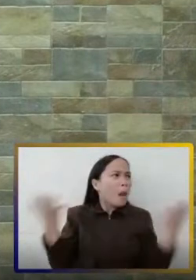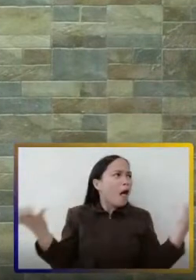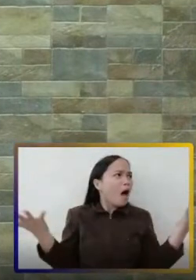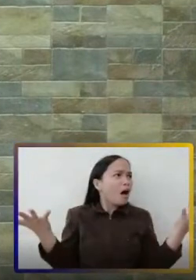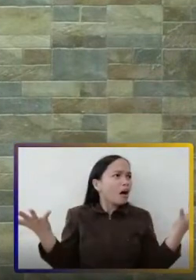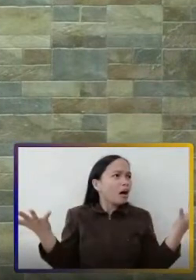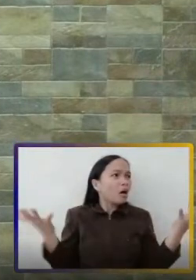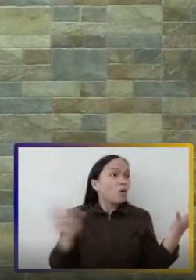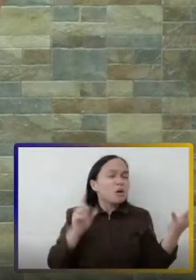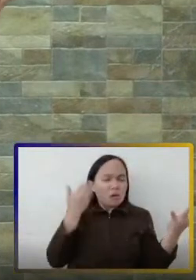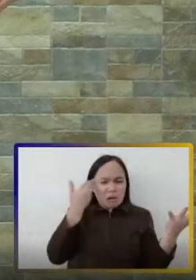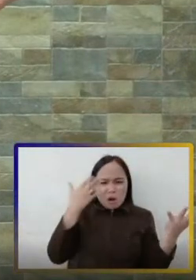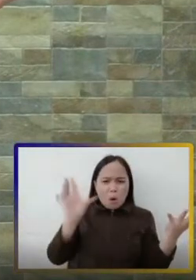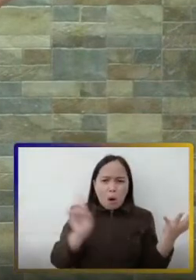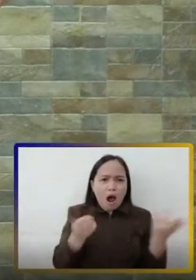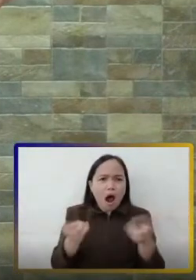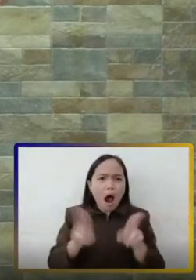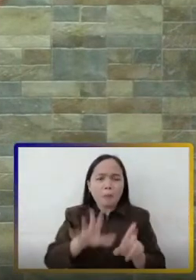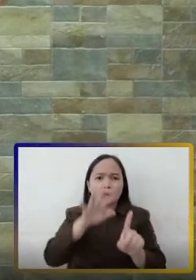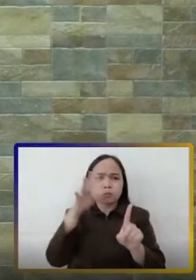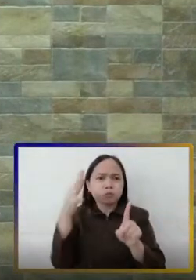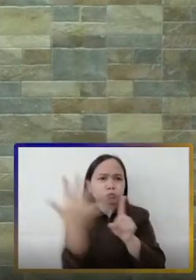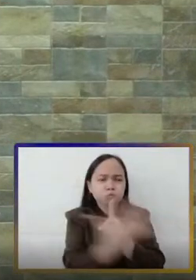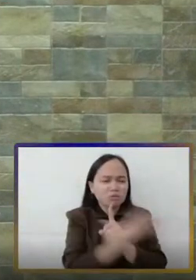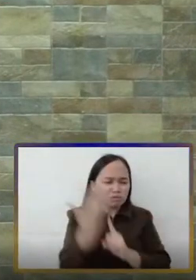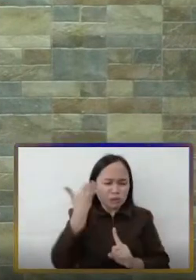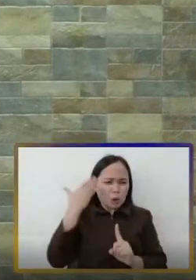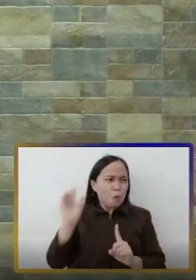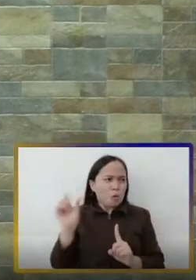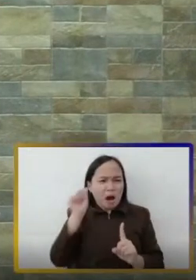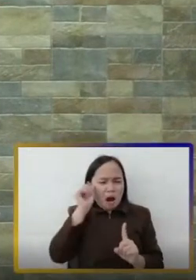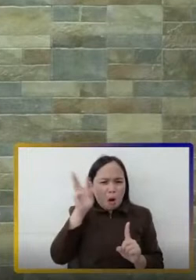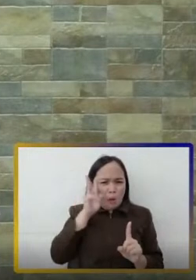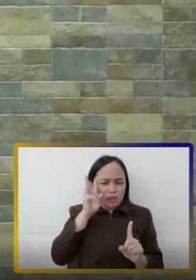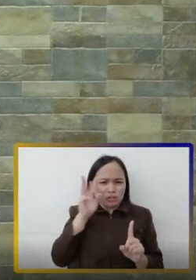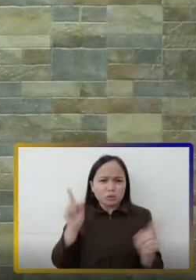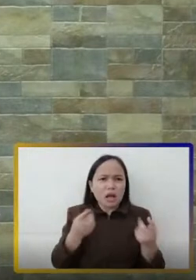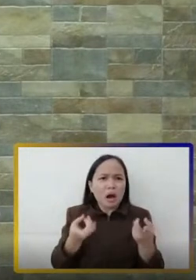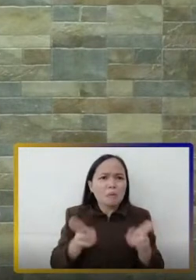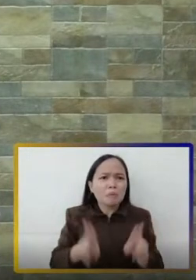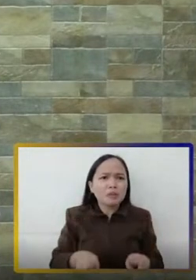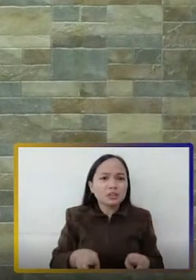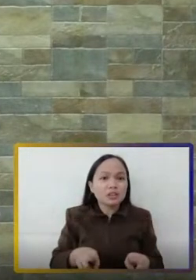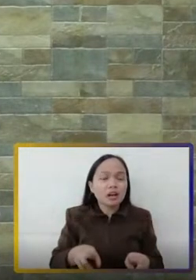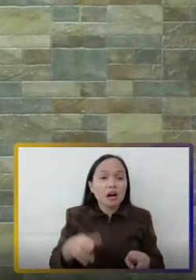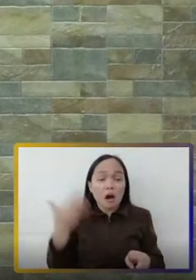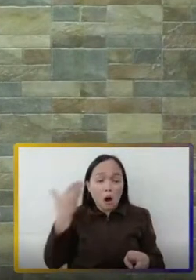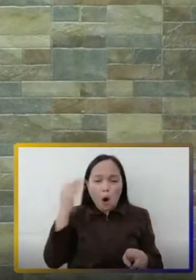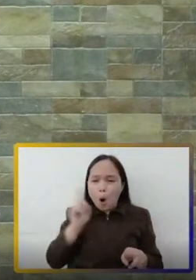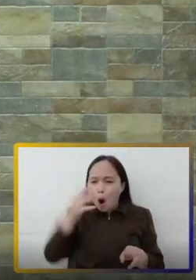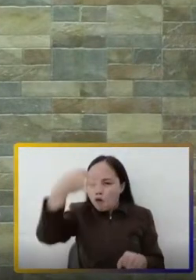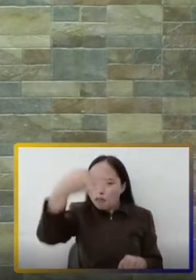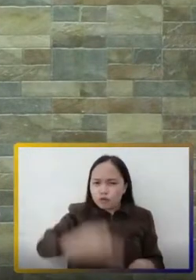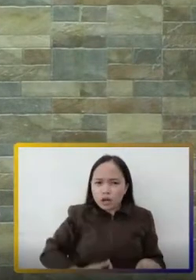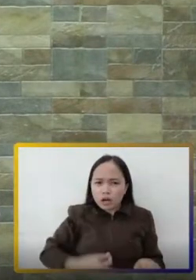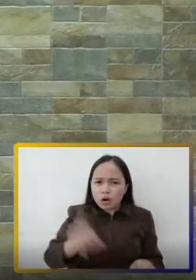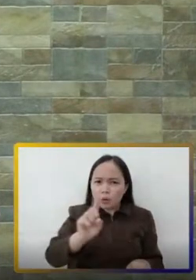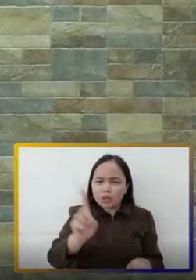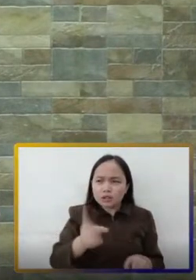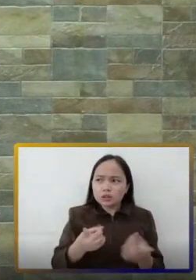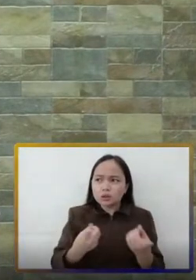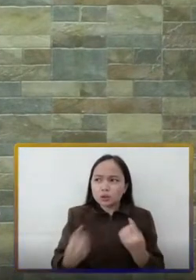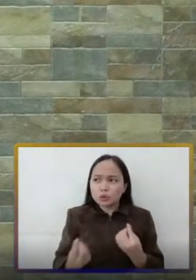na alam kung ano nangyayari sa paligid. You see? Hindi nyo na rin alam kung ano ang nasa harap, anong ginagawa